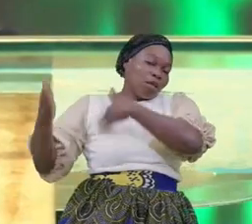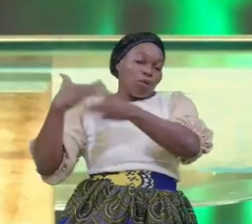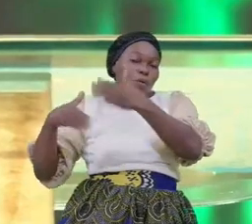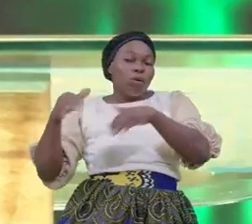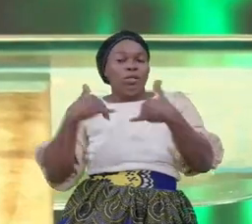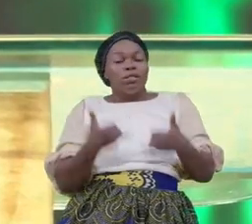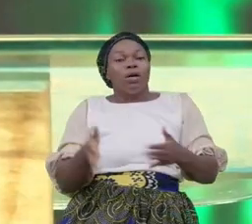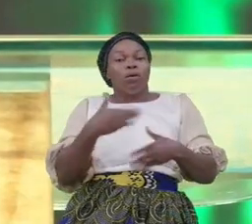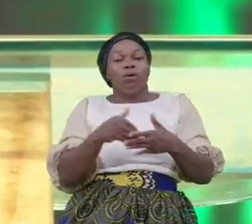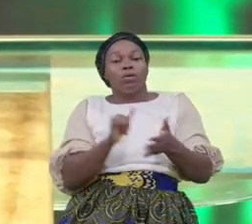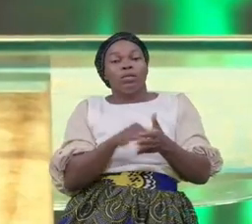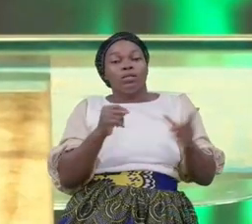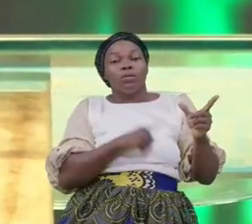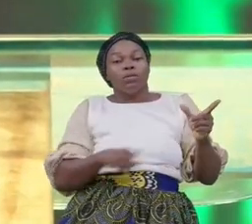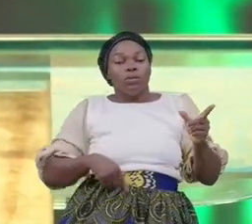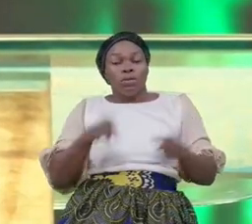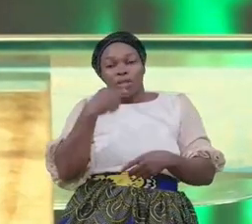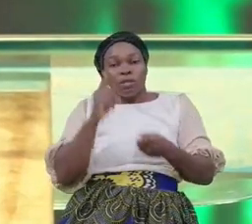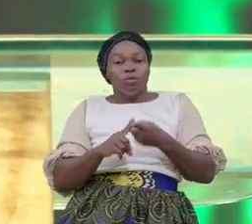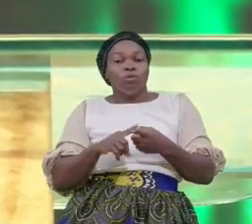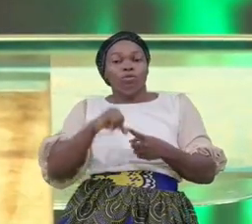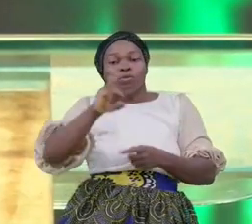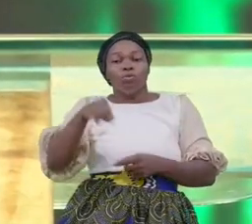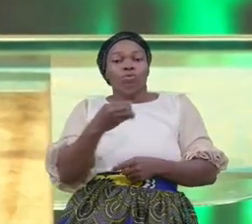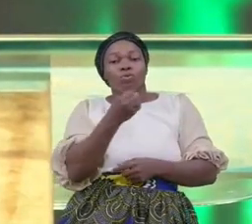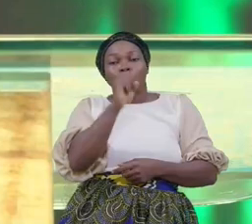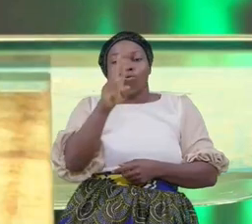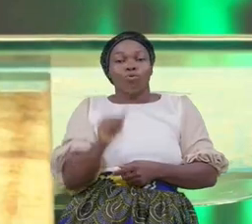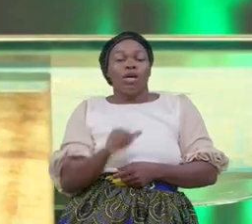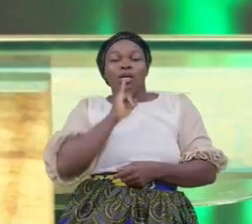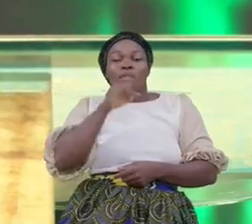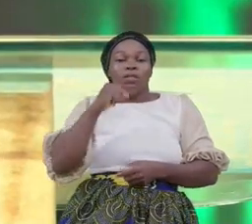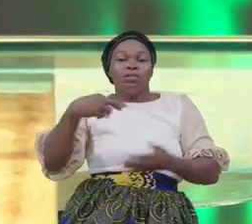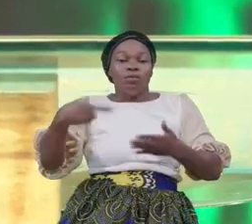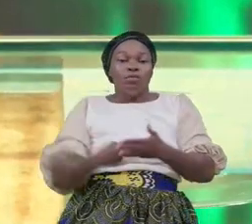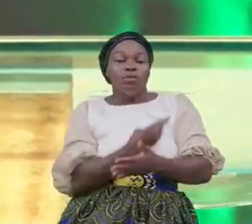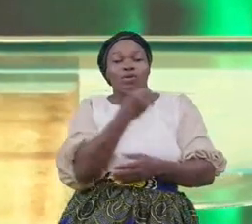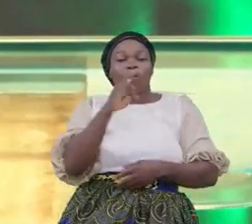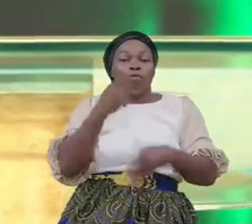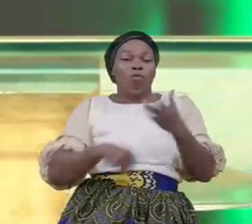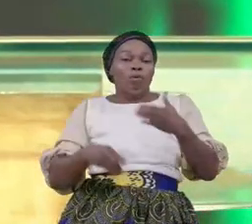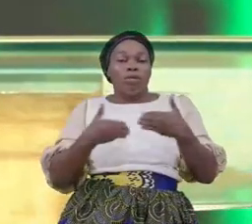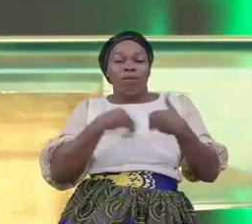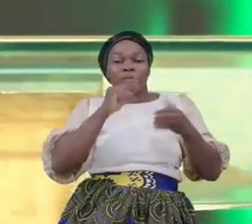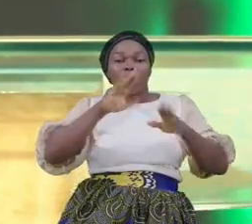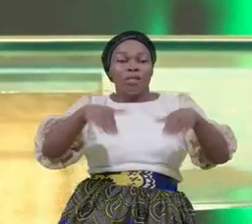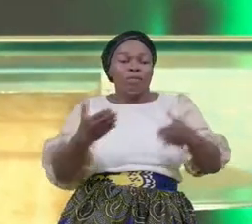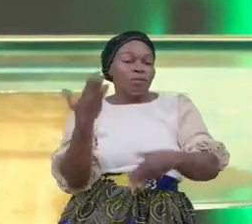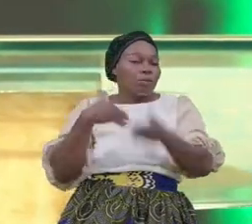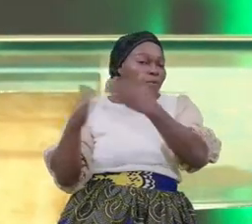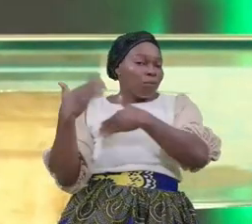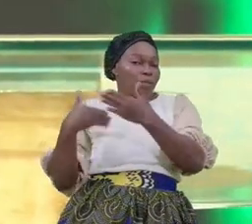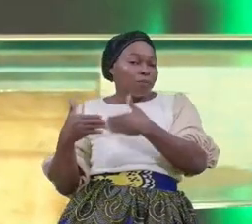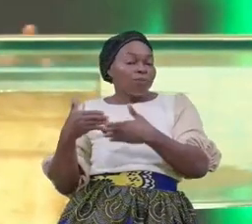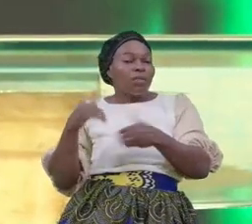disait à Josué maintenant, et c'est un renouvellement, une répétition de ce qui a été déjà donné. Mais